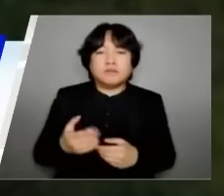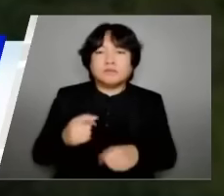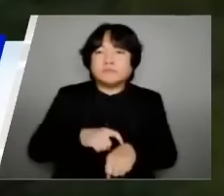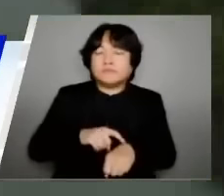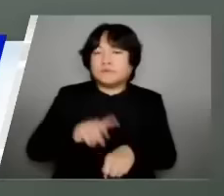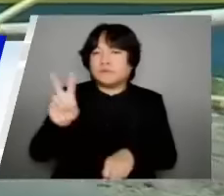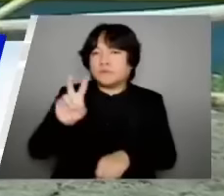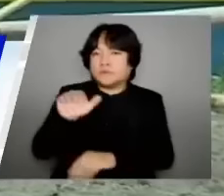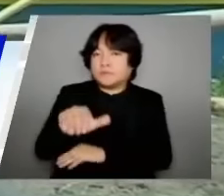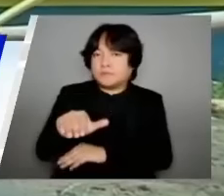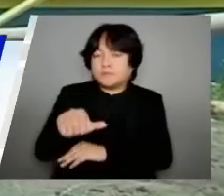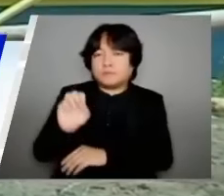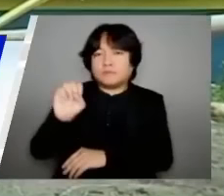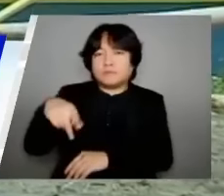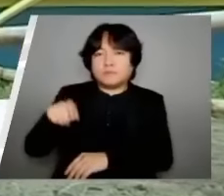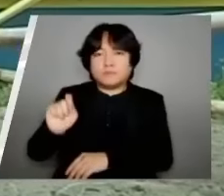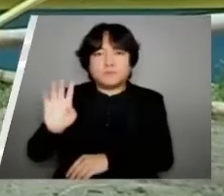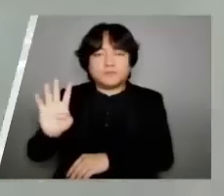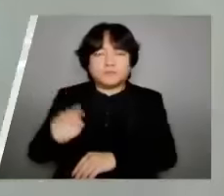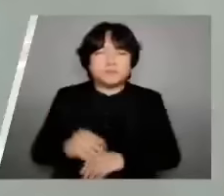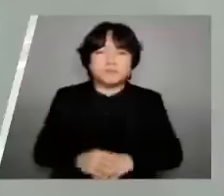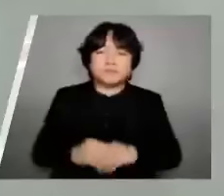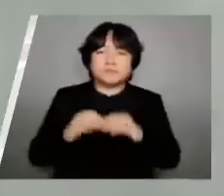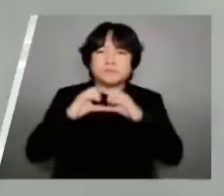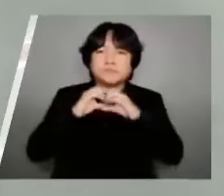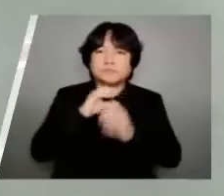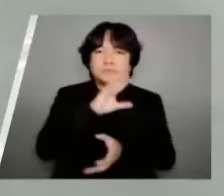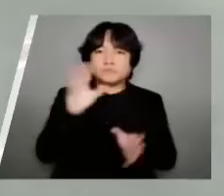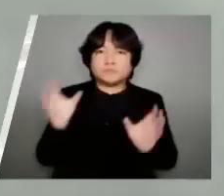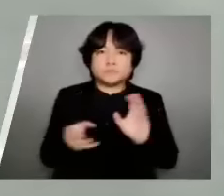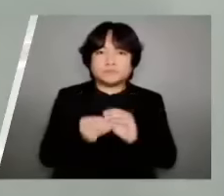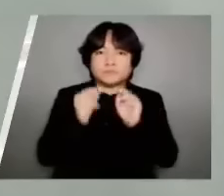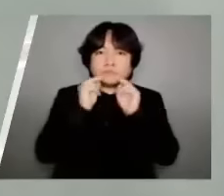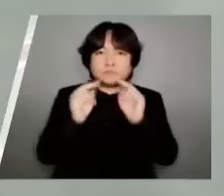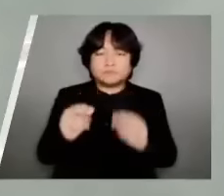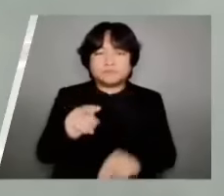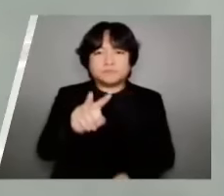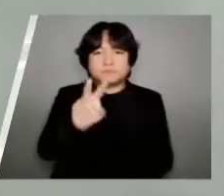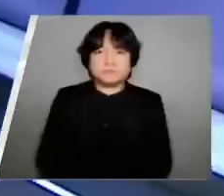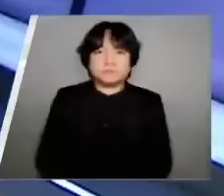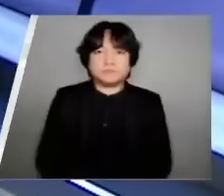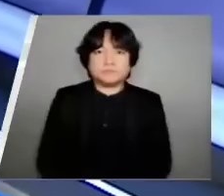September 4. Para sa GMA Integrated News, Ian Cruz ang inyong saksi.